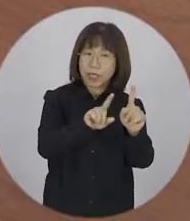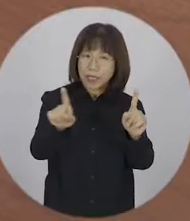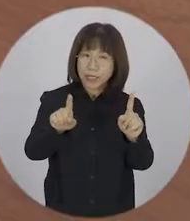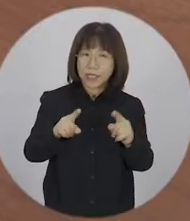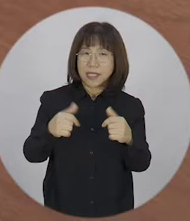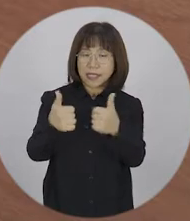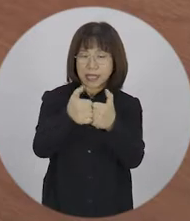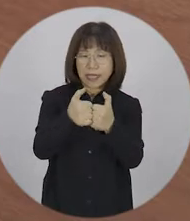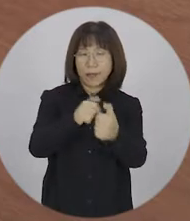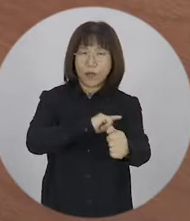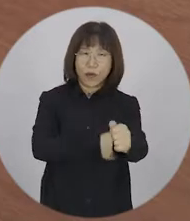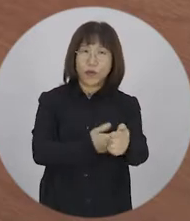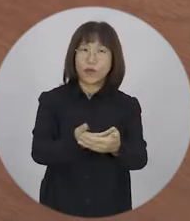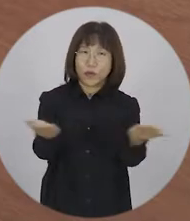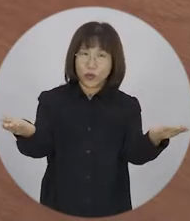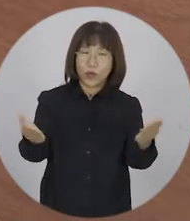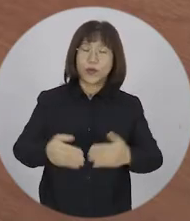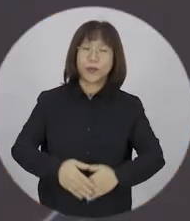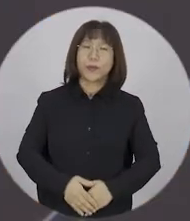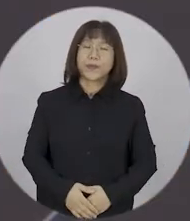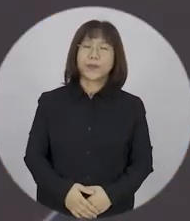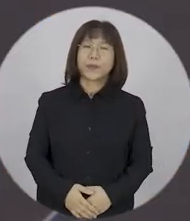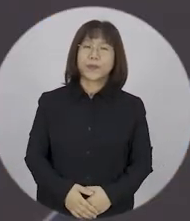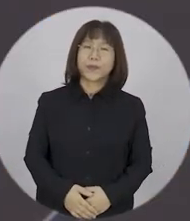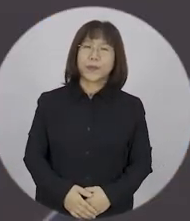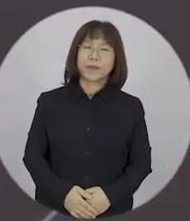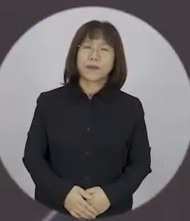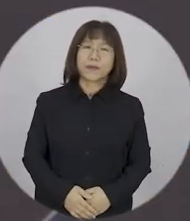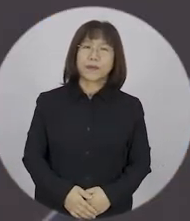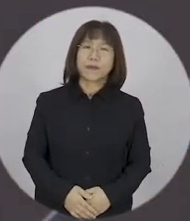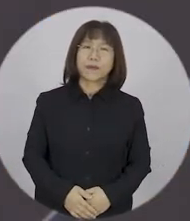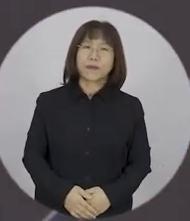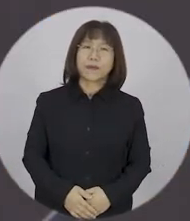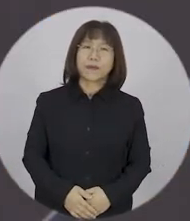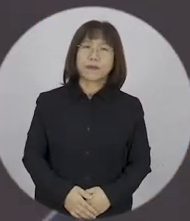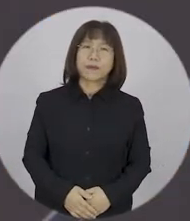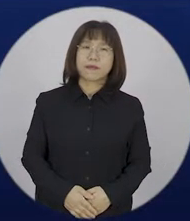통해 1대1 온라인 대입 컨설팅권도 제공할 예정입니다.